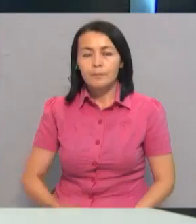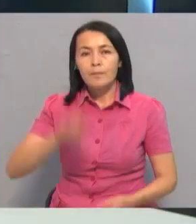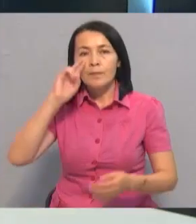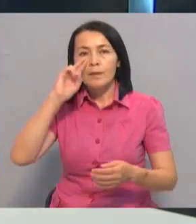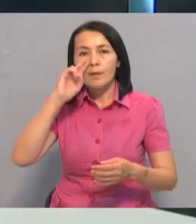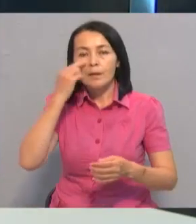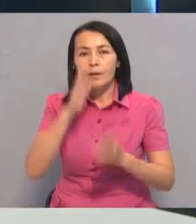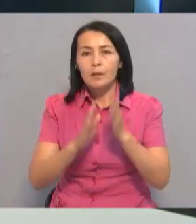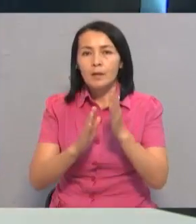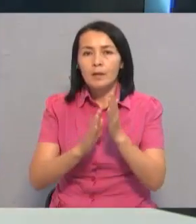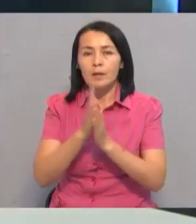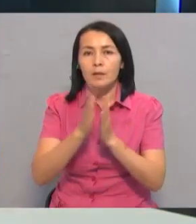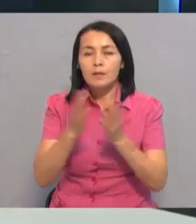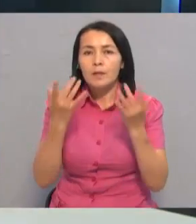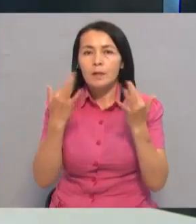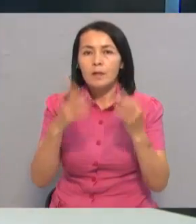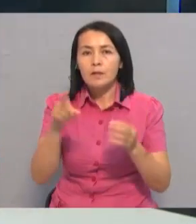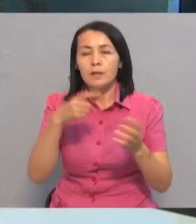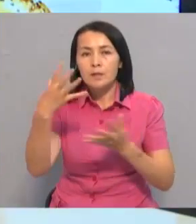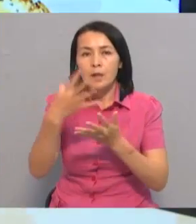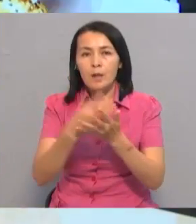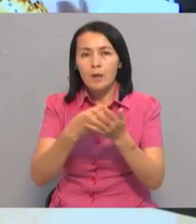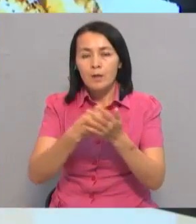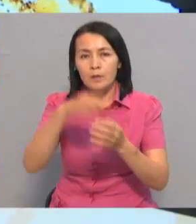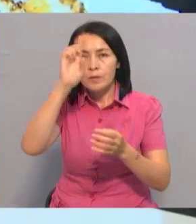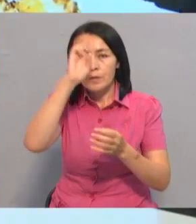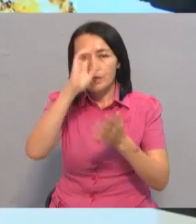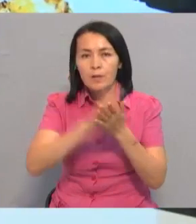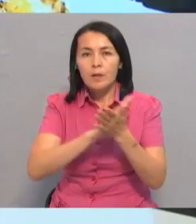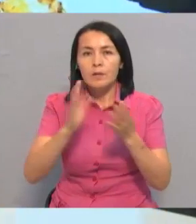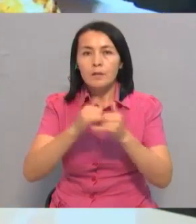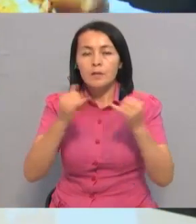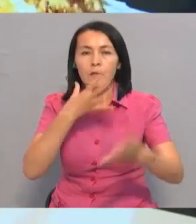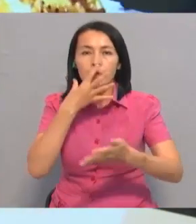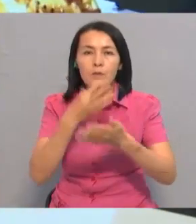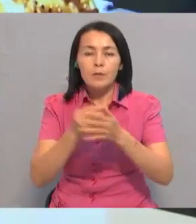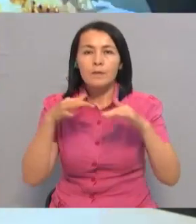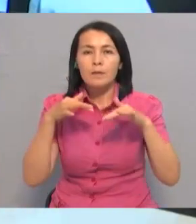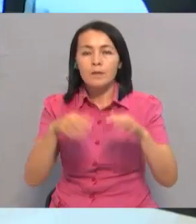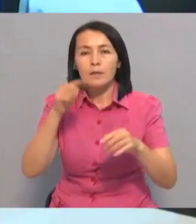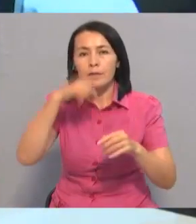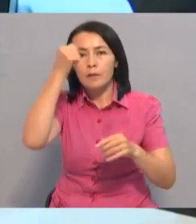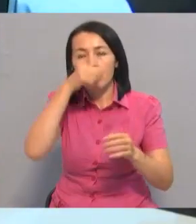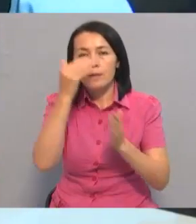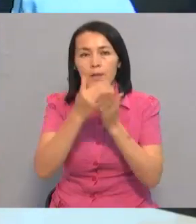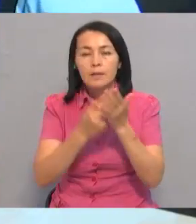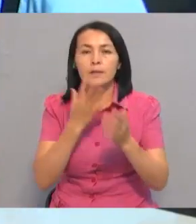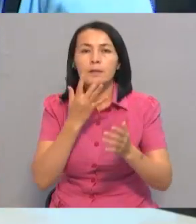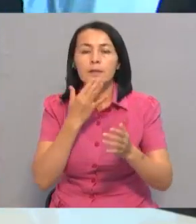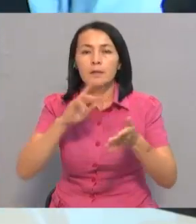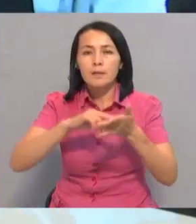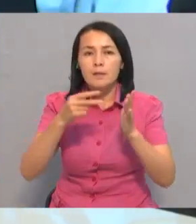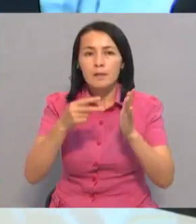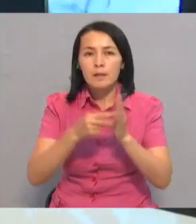где растет количество граждан получивших государственные Гранты для развития собственного дела В этом году в рамках национального